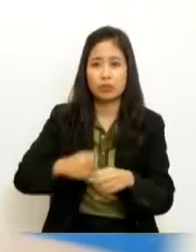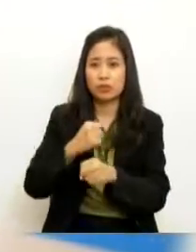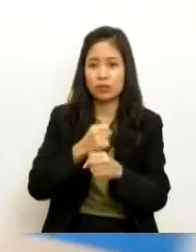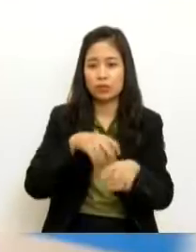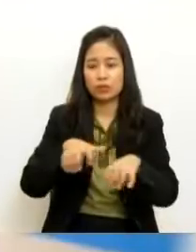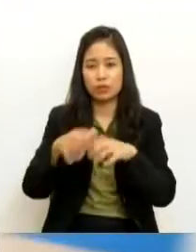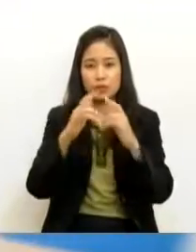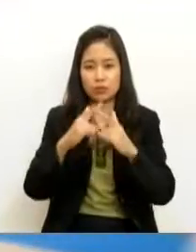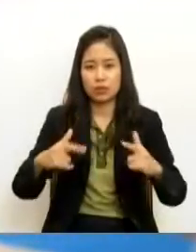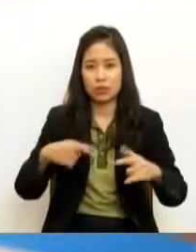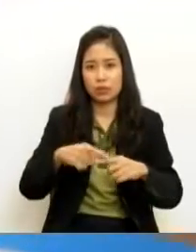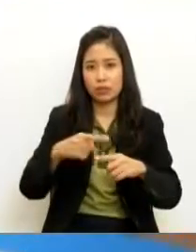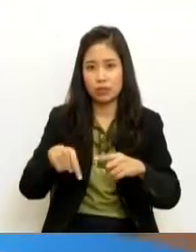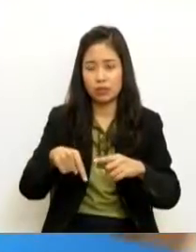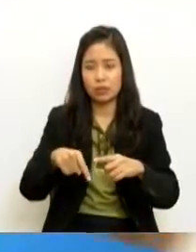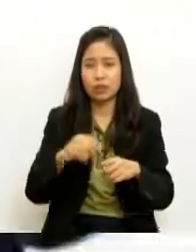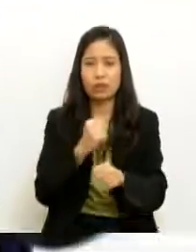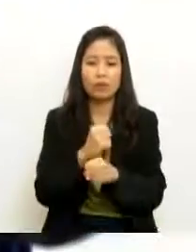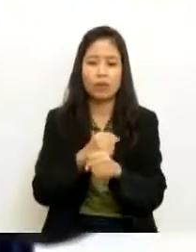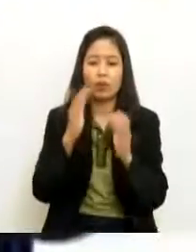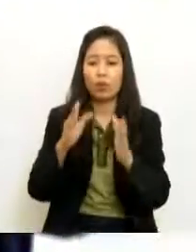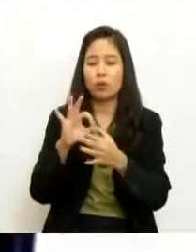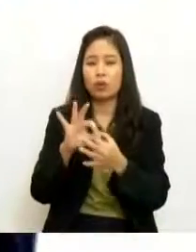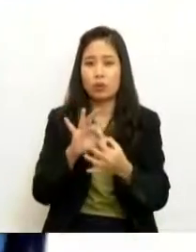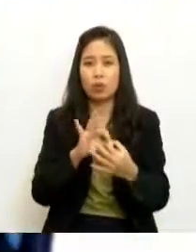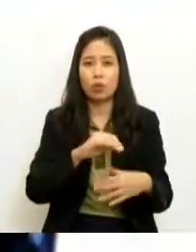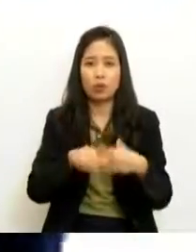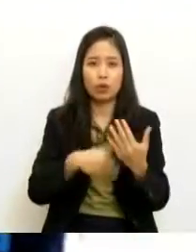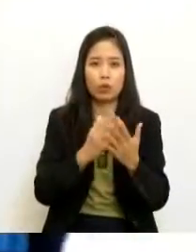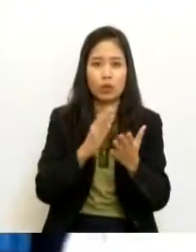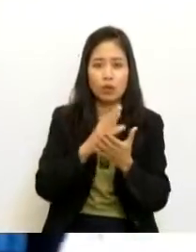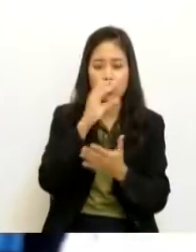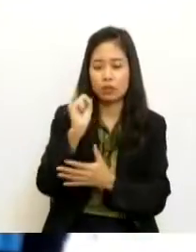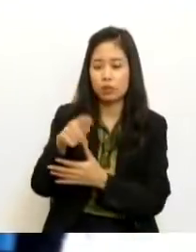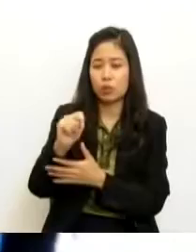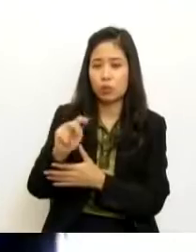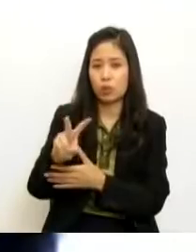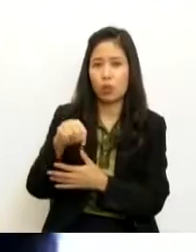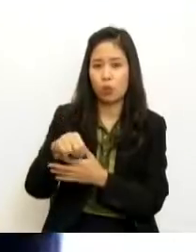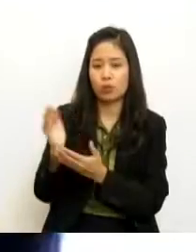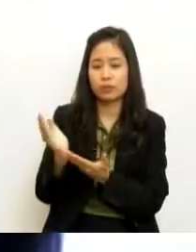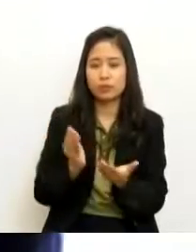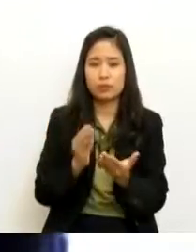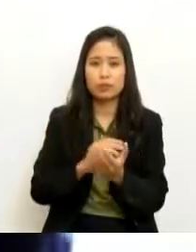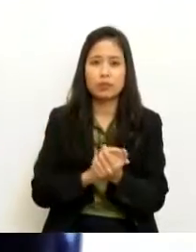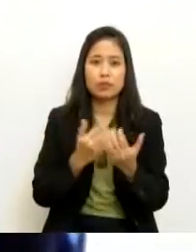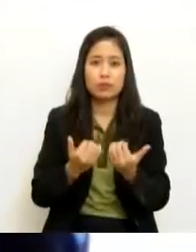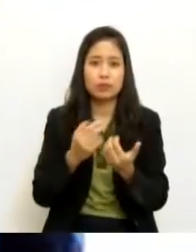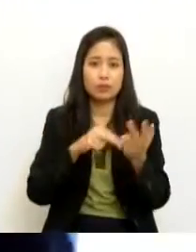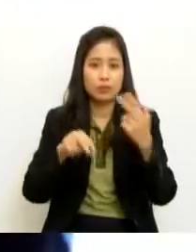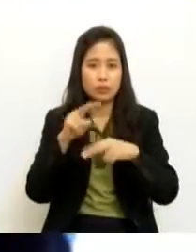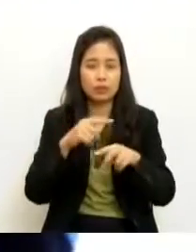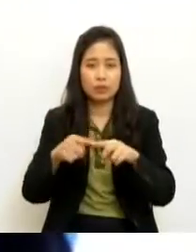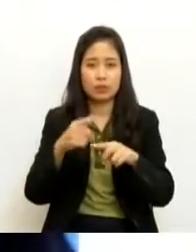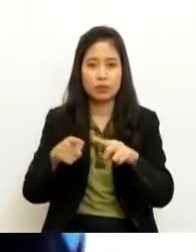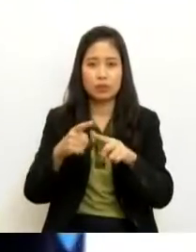ลายๆส่วนโดยเฉพาะที่สำคัญที่สุดที่เกี่ยวข้องกับเยาวชนเนี่ยก็คือสพฐ.นะครับซึ่งดูแลแล้วก็ทำงานกับเ